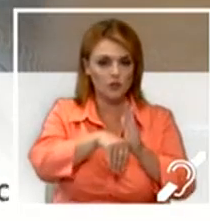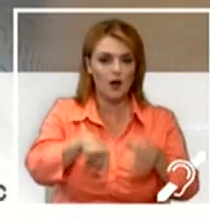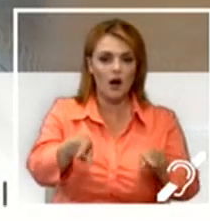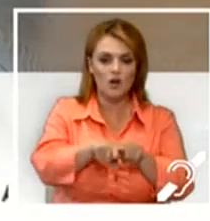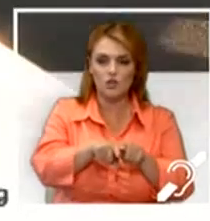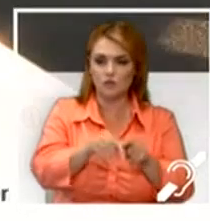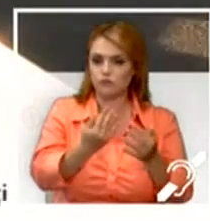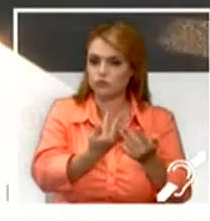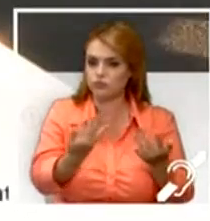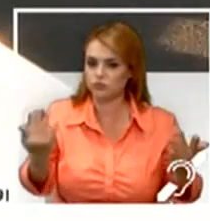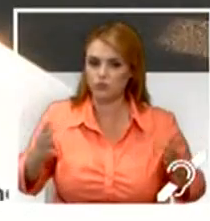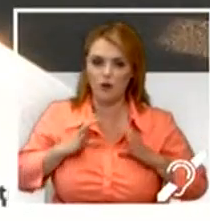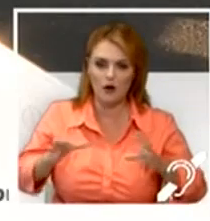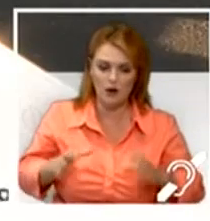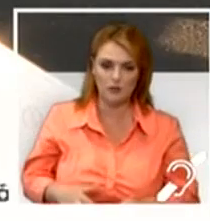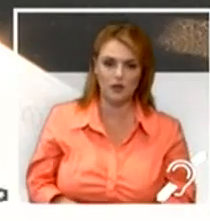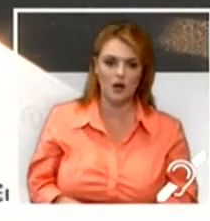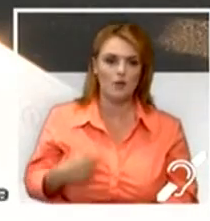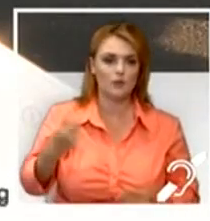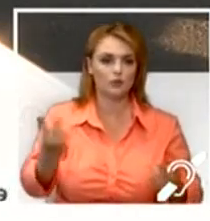ca echipament letal. Aceste